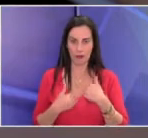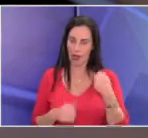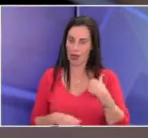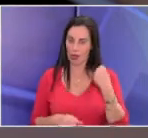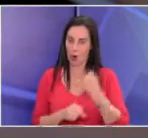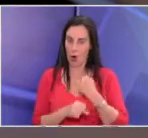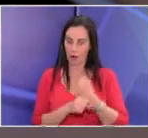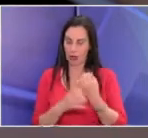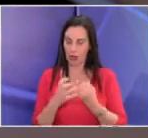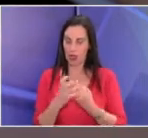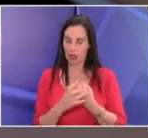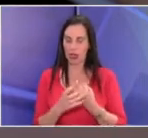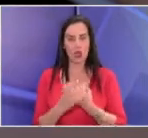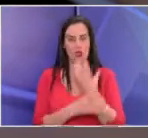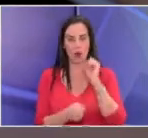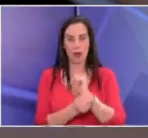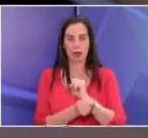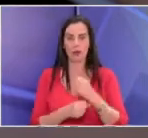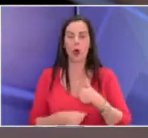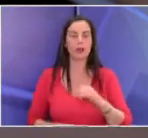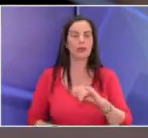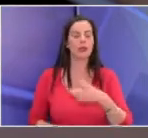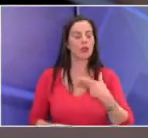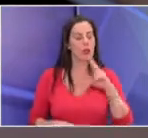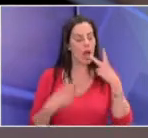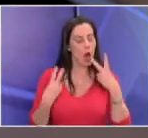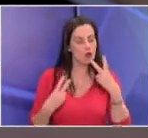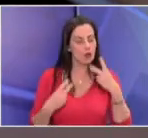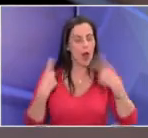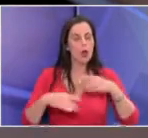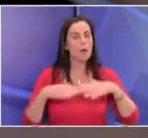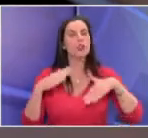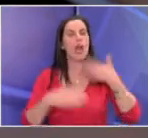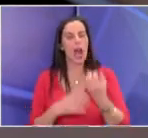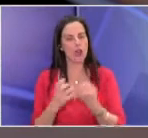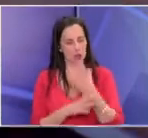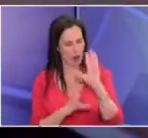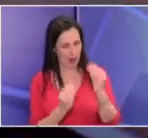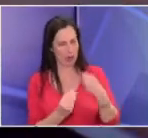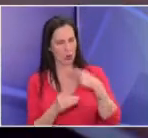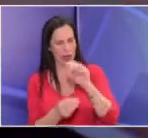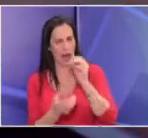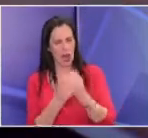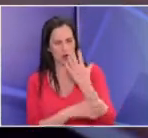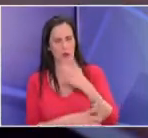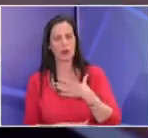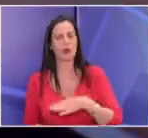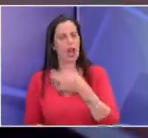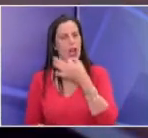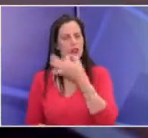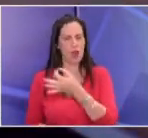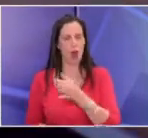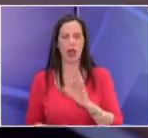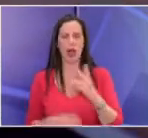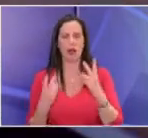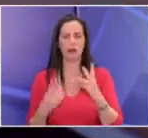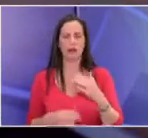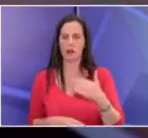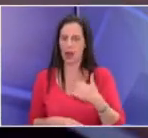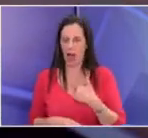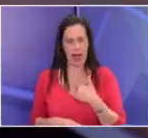דברו איתי, ארוך מאוד, כי אנחנו הולכים לדבר על הבחירות. פה, אני קורא אתכם, ישר בתוך הטלפון שלנו, דברו איתנו בפייסבוק,